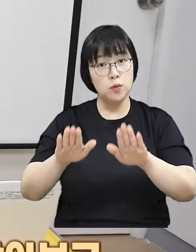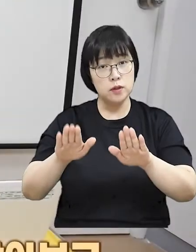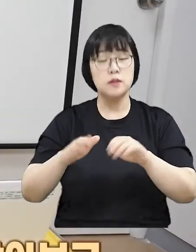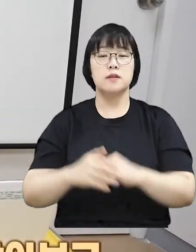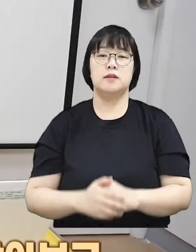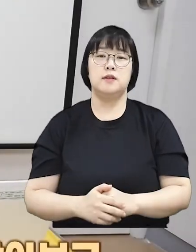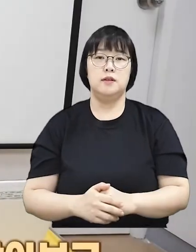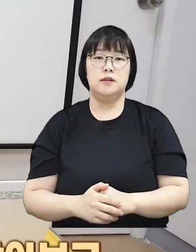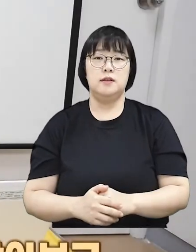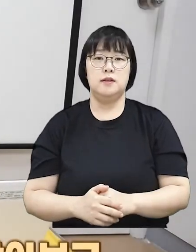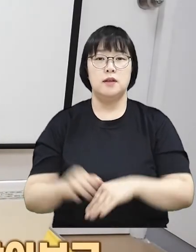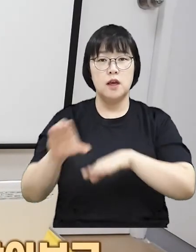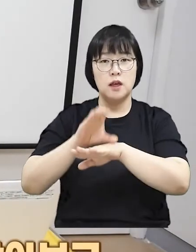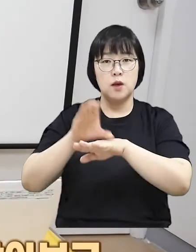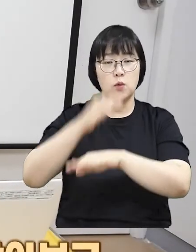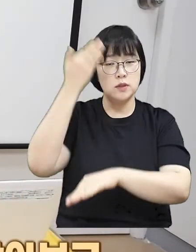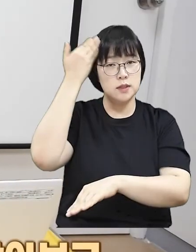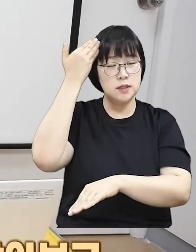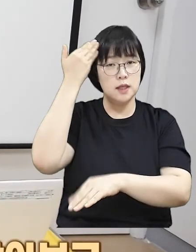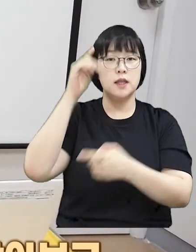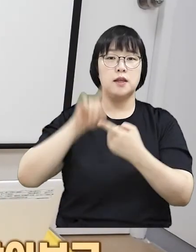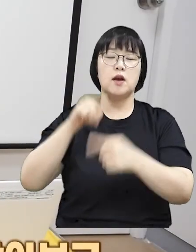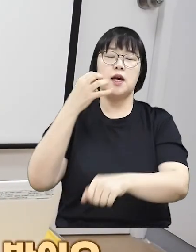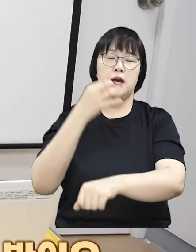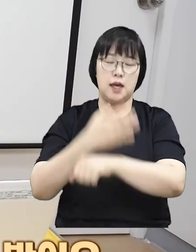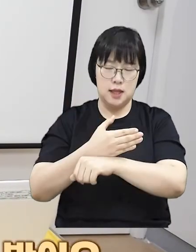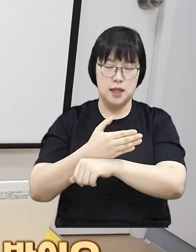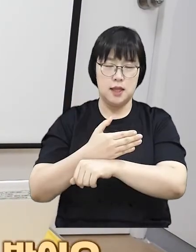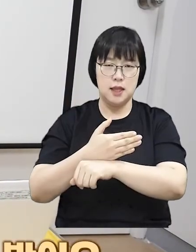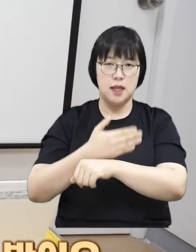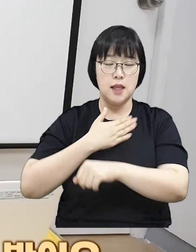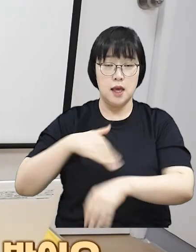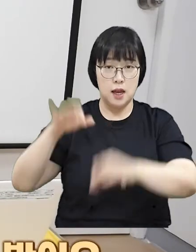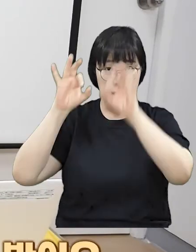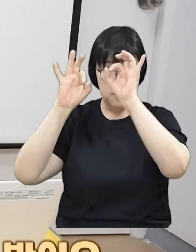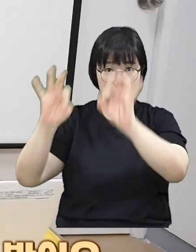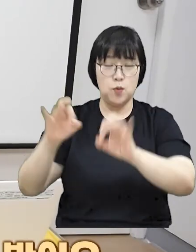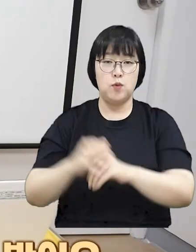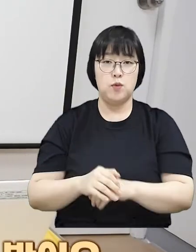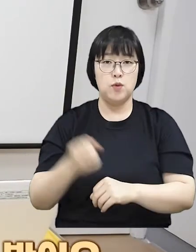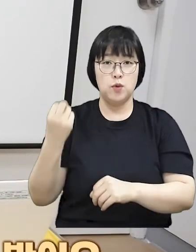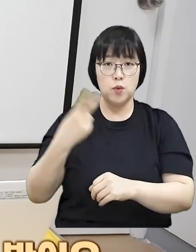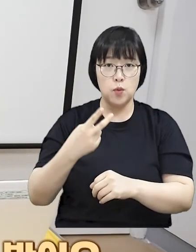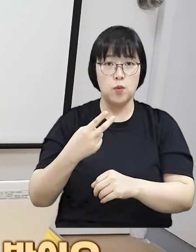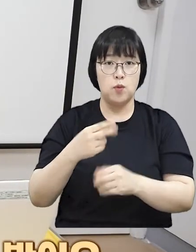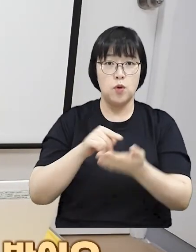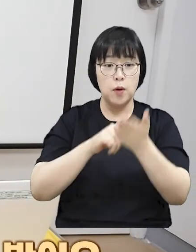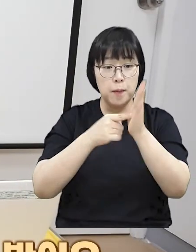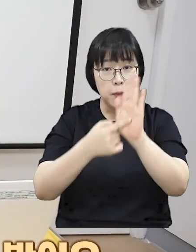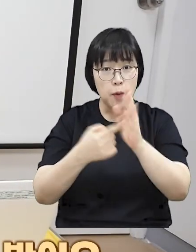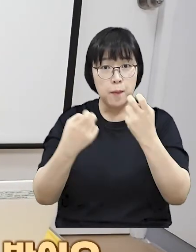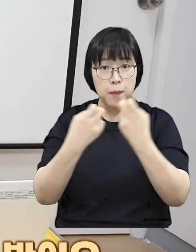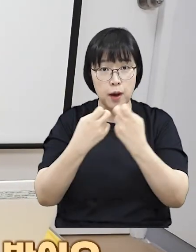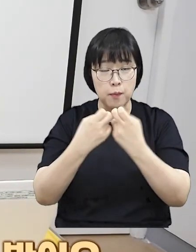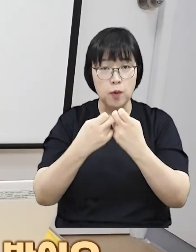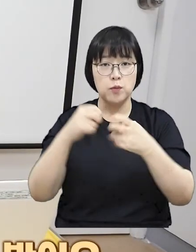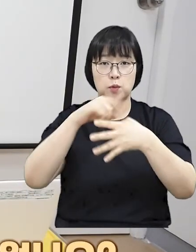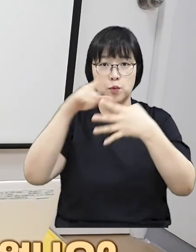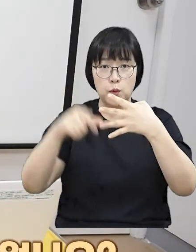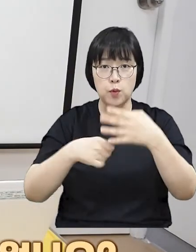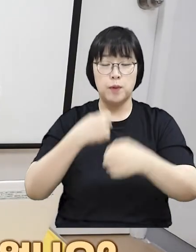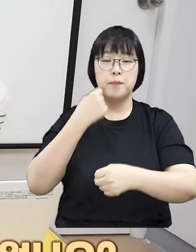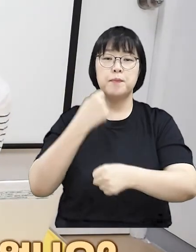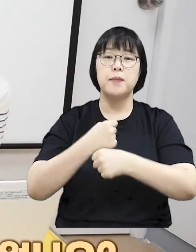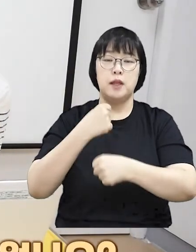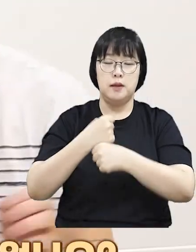오늘은 인공지능에 대해서 간단히 알아보고 인공지능을 표현하는 간단한 프로그램을 한번 만들어봤어요.